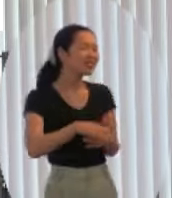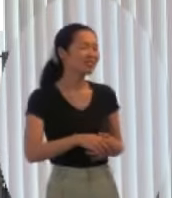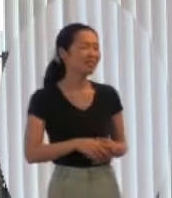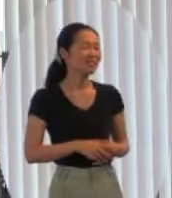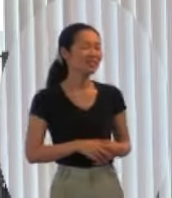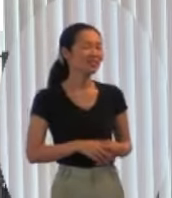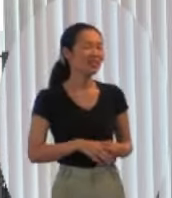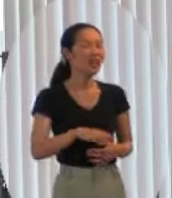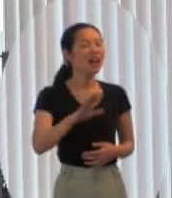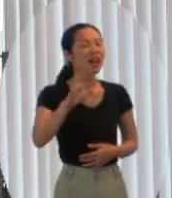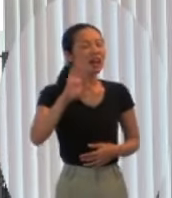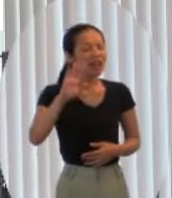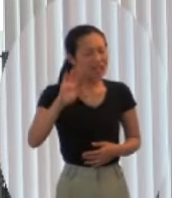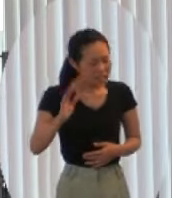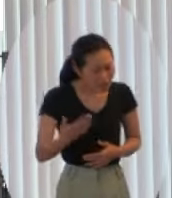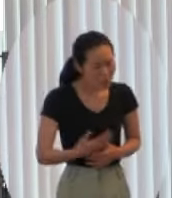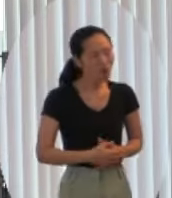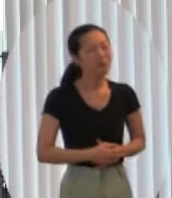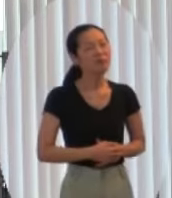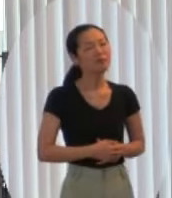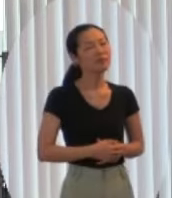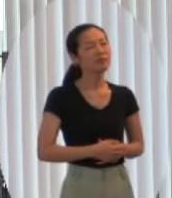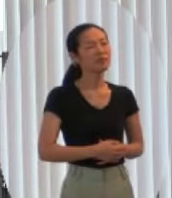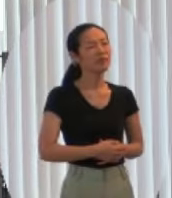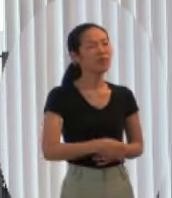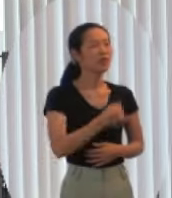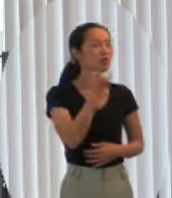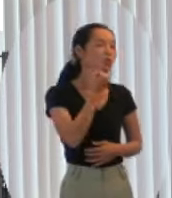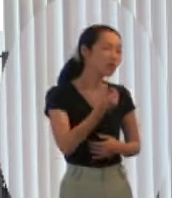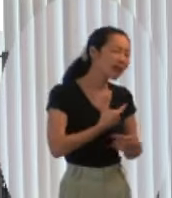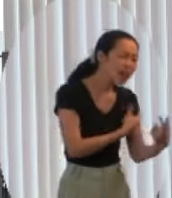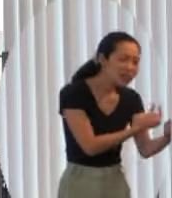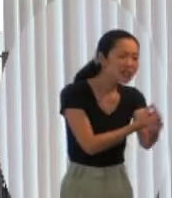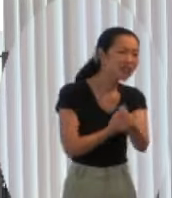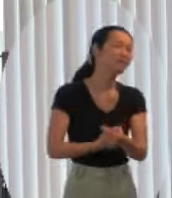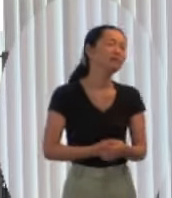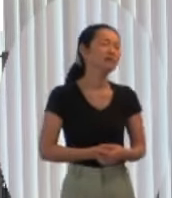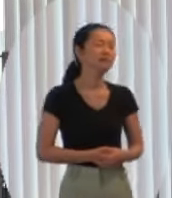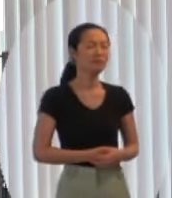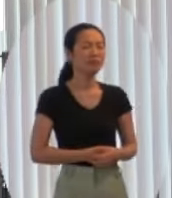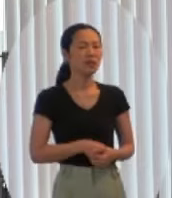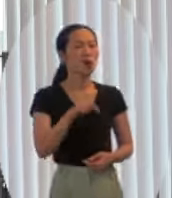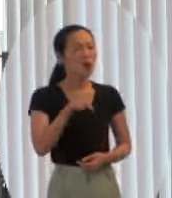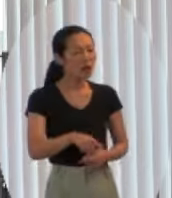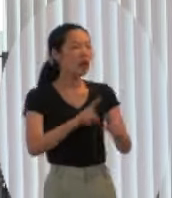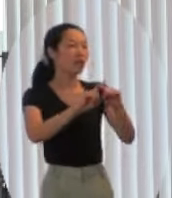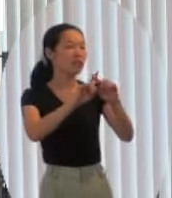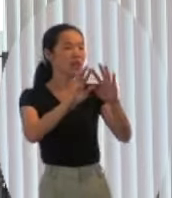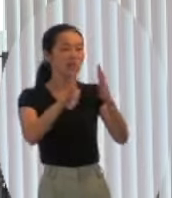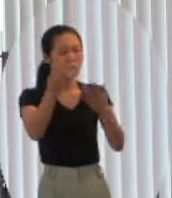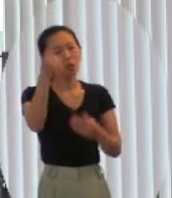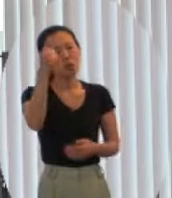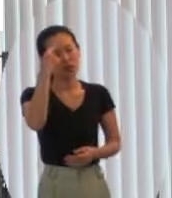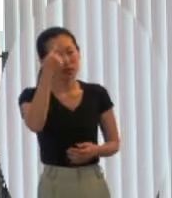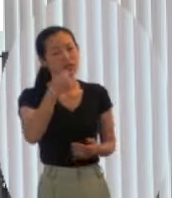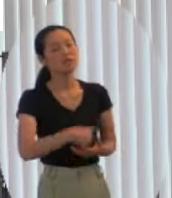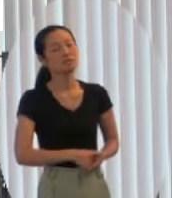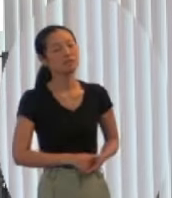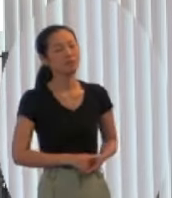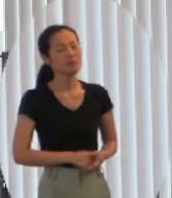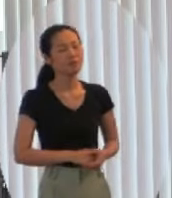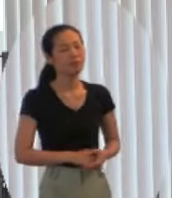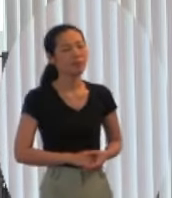責めるべきところがあっても許し合いなさいって書いてあるんですね。これが聖書の教えですよ。責め